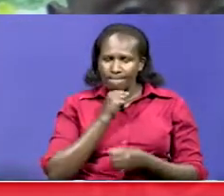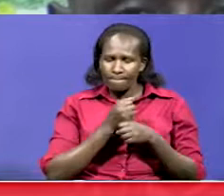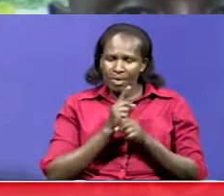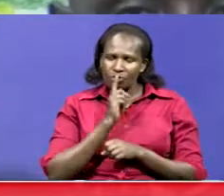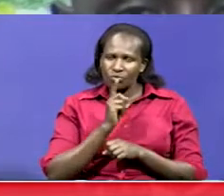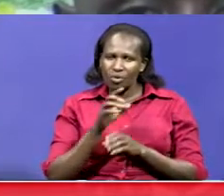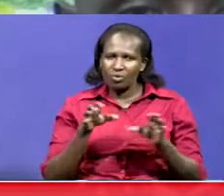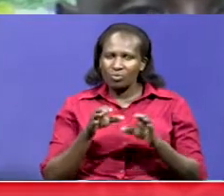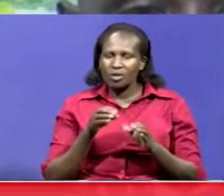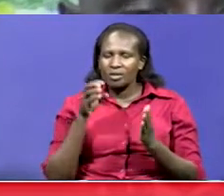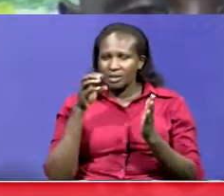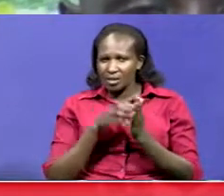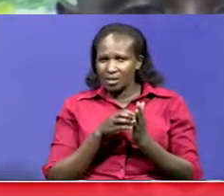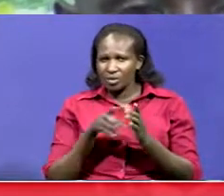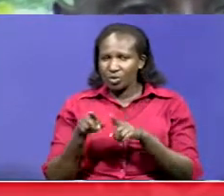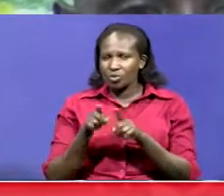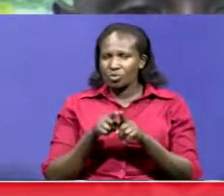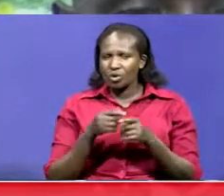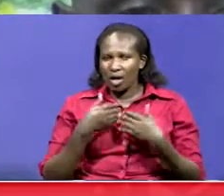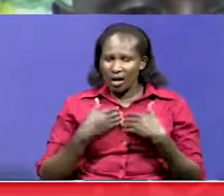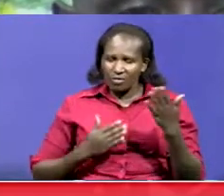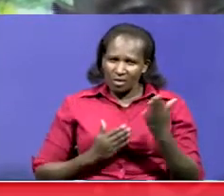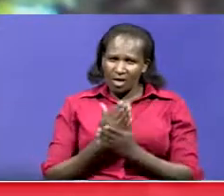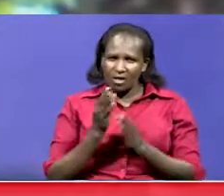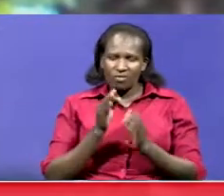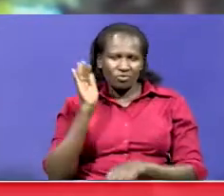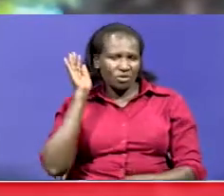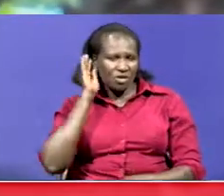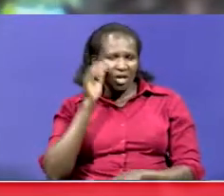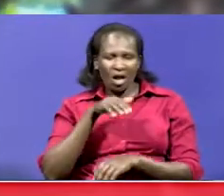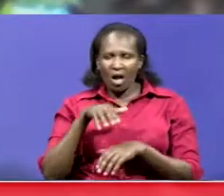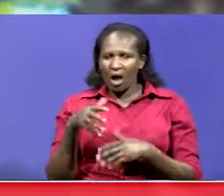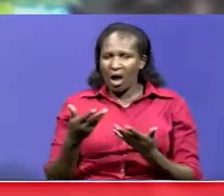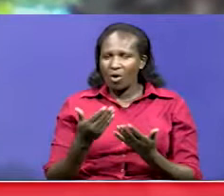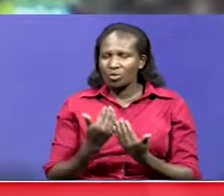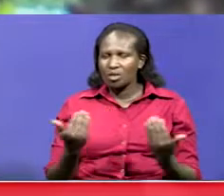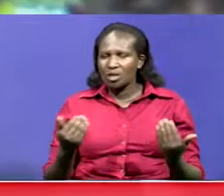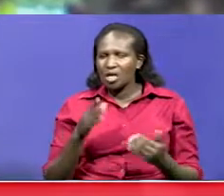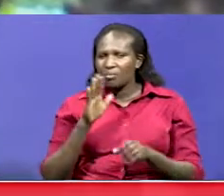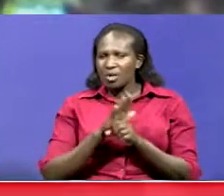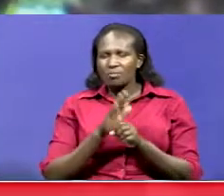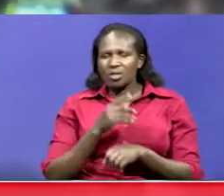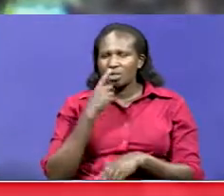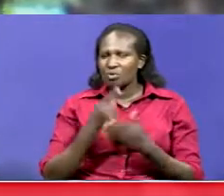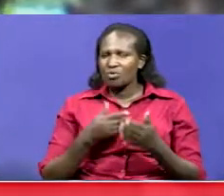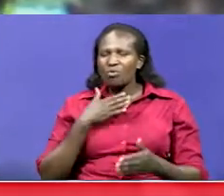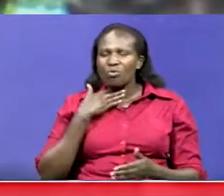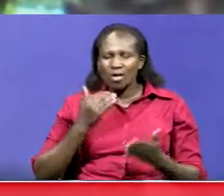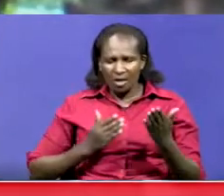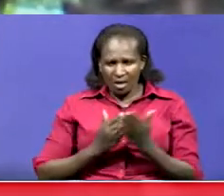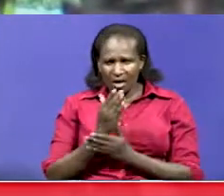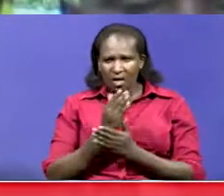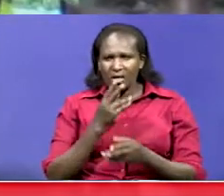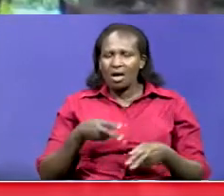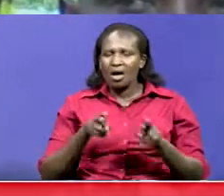case and have justice for the ukisikiza vile watoto wamesema. Wengi wanasema ya kwamba wangetaka haki itendewe, na kama